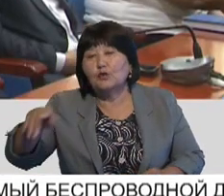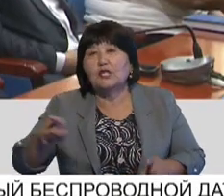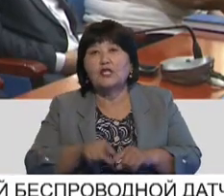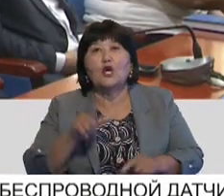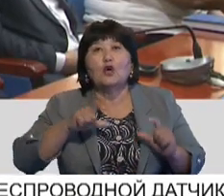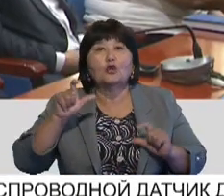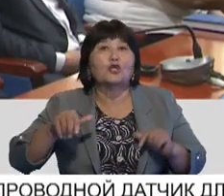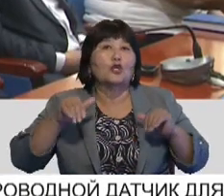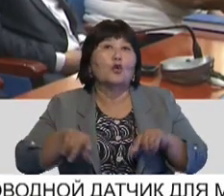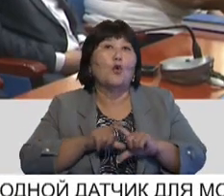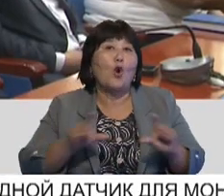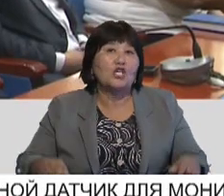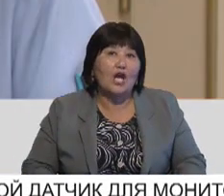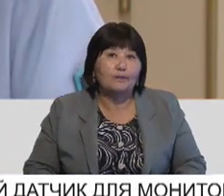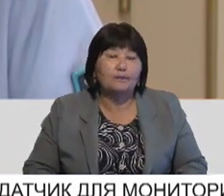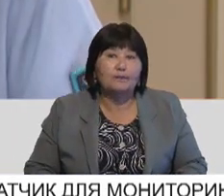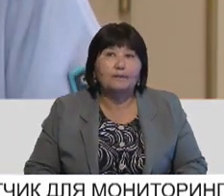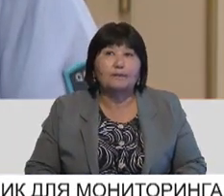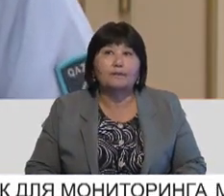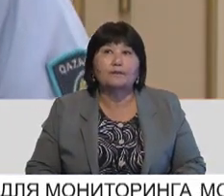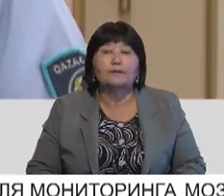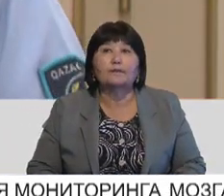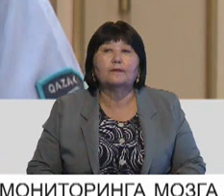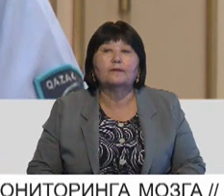и студенту колледжа.